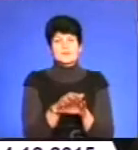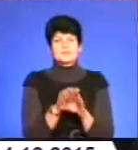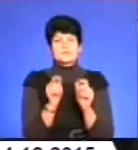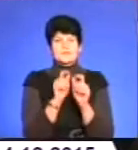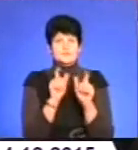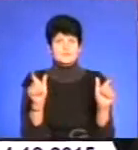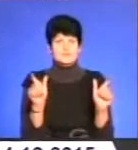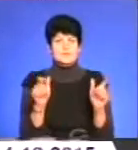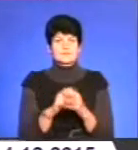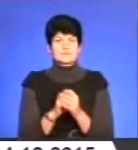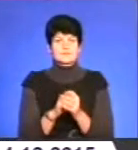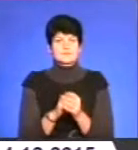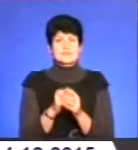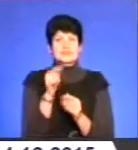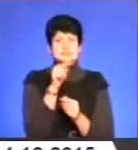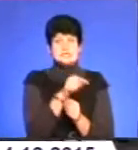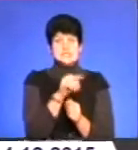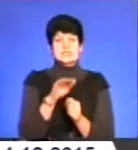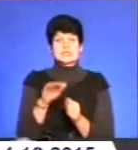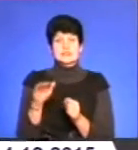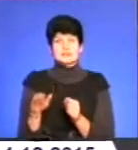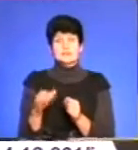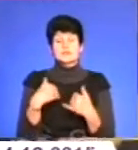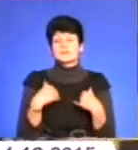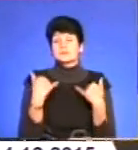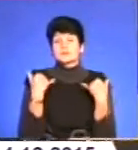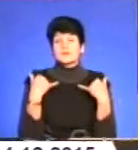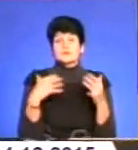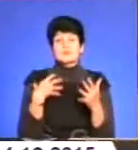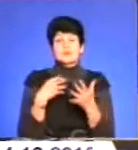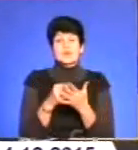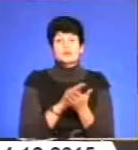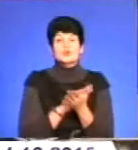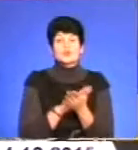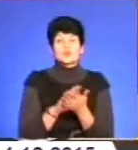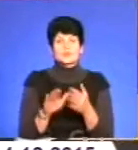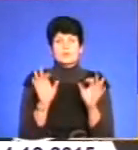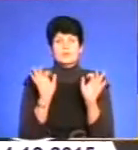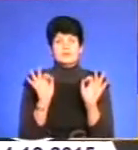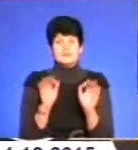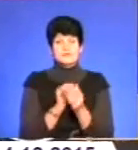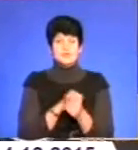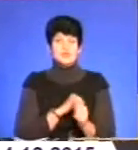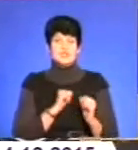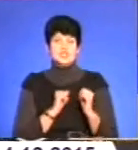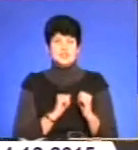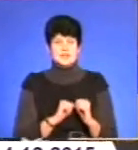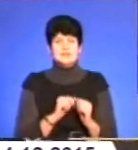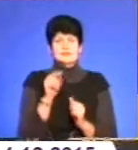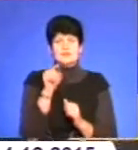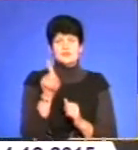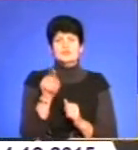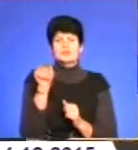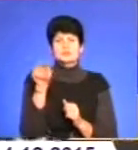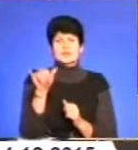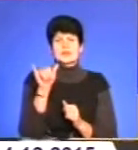закладу. Оці діти, вони вражають своєю чистотою, правдивістю, щирістю. І це, що в них є ті